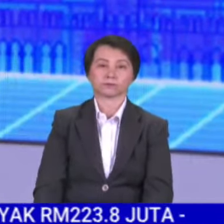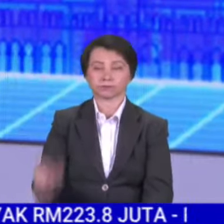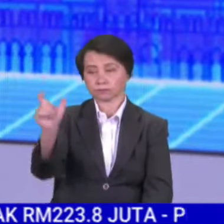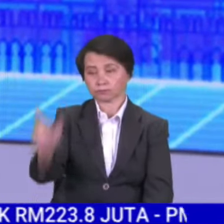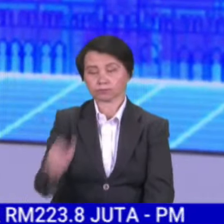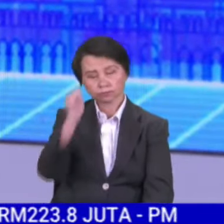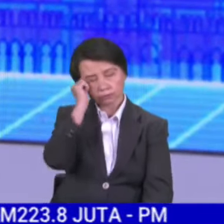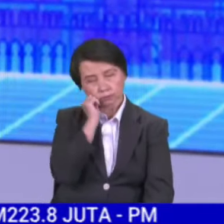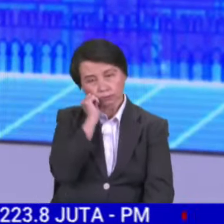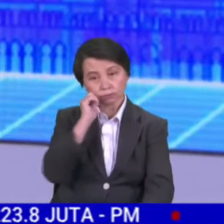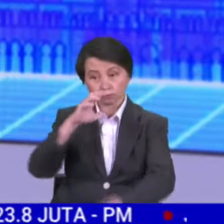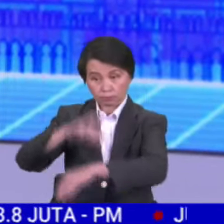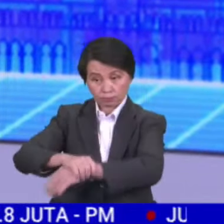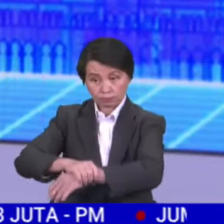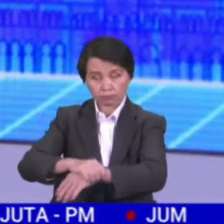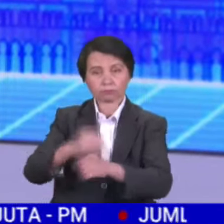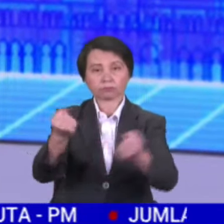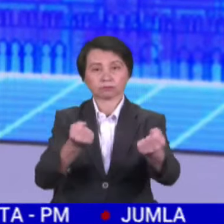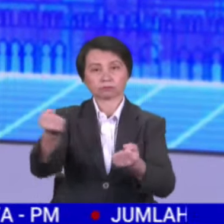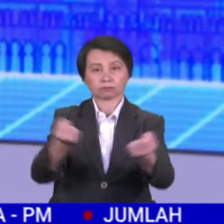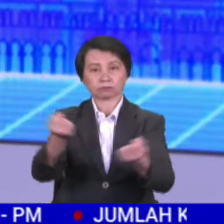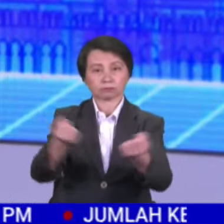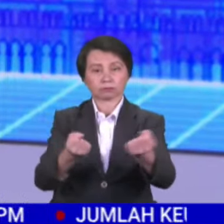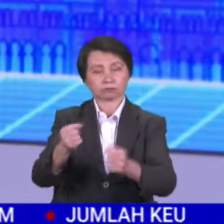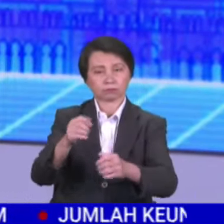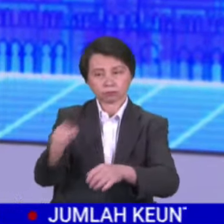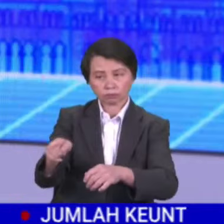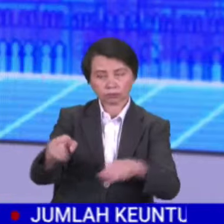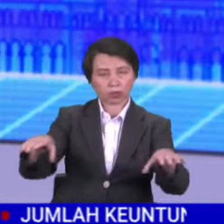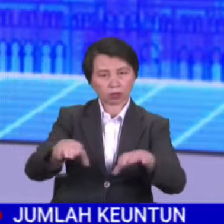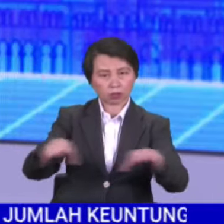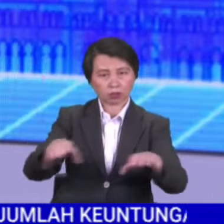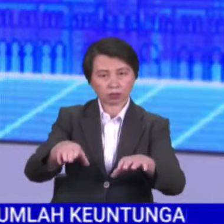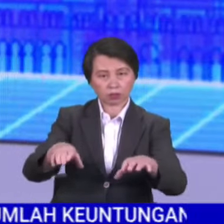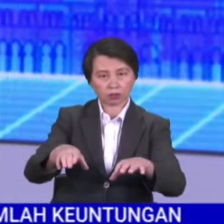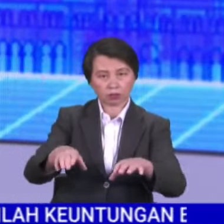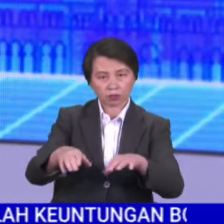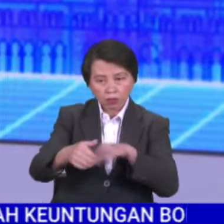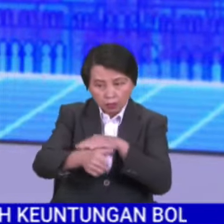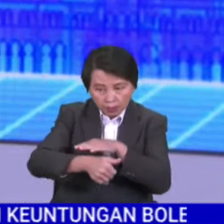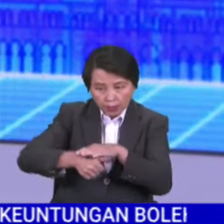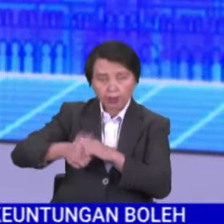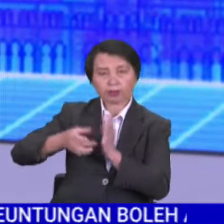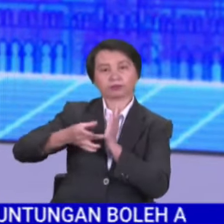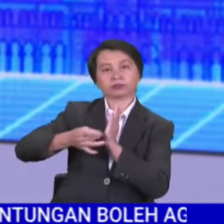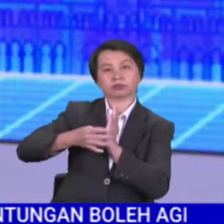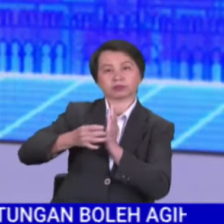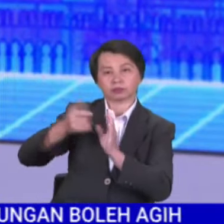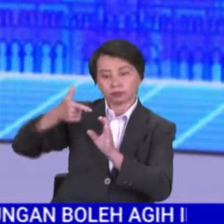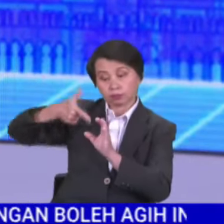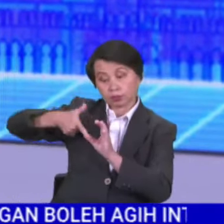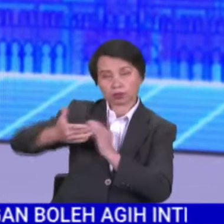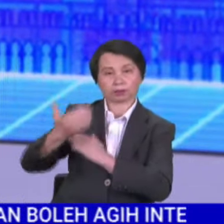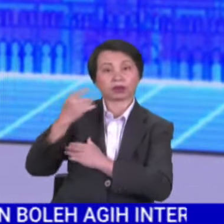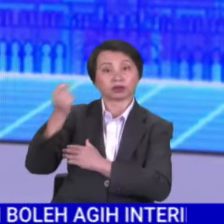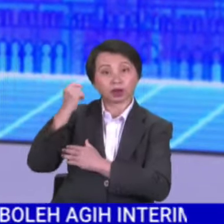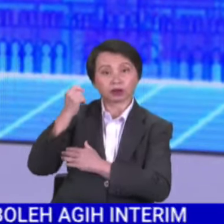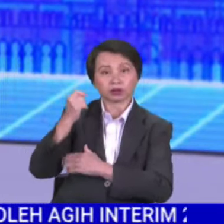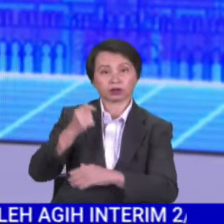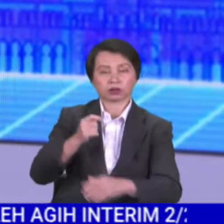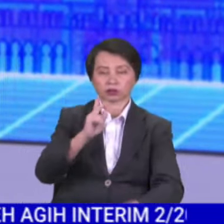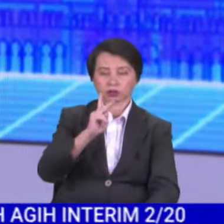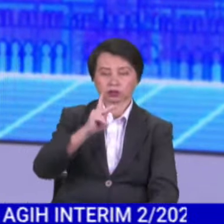Seorang warga emas ditahan bersama kenderaan pacuan empat roda ketika sedang melakukan penyeludupan minyak diesel pagi tadi. Menurut pengarah